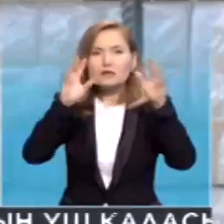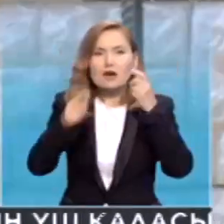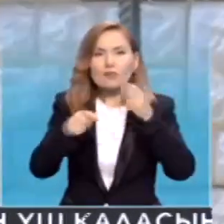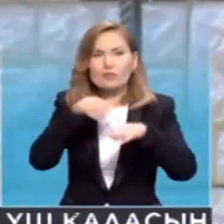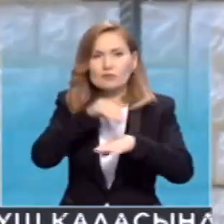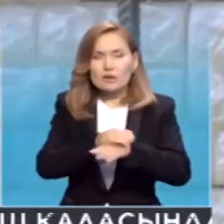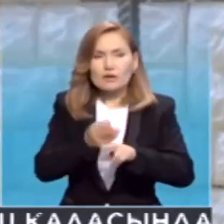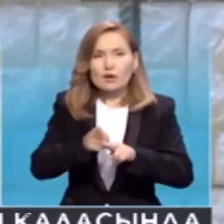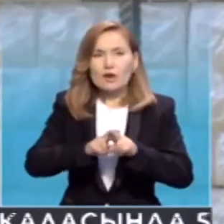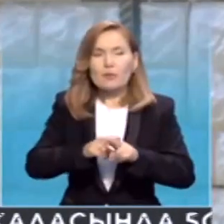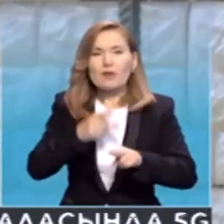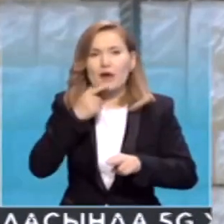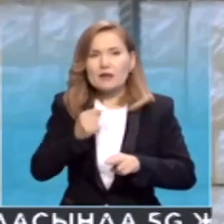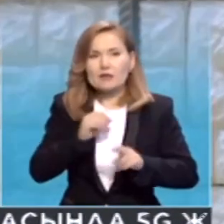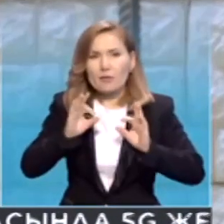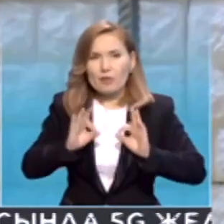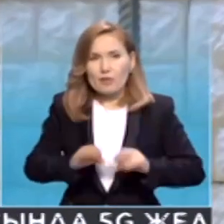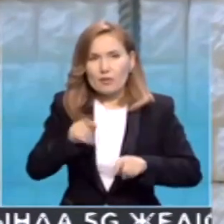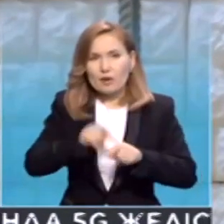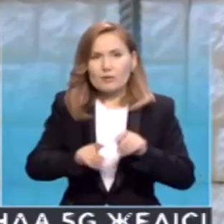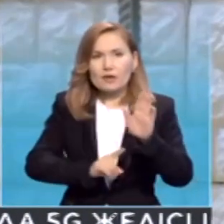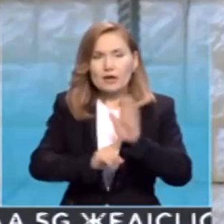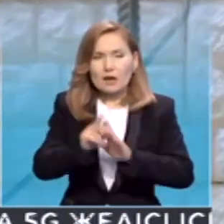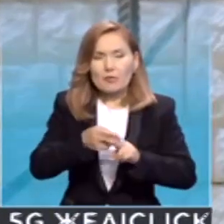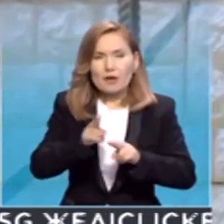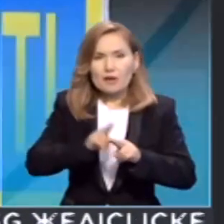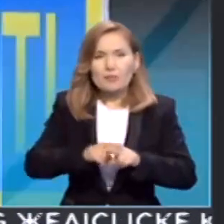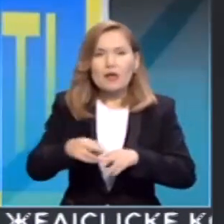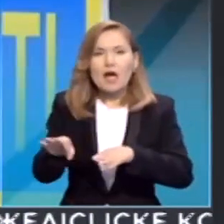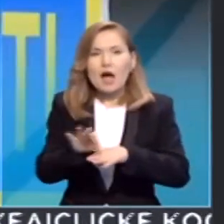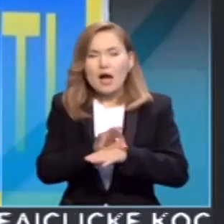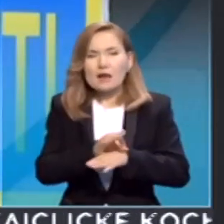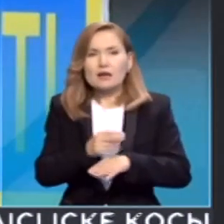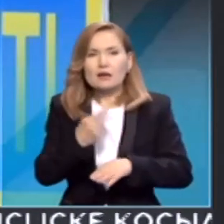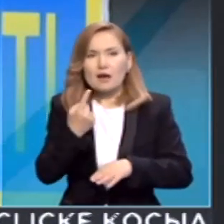сұрақтың жауабын әскери прокуратура анықтайды. Марқұмның артында әйелі мен қызы қалды.